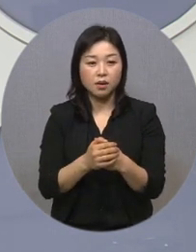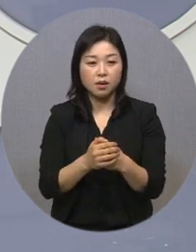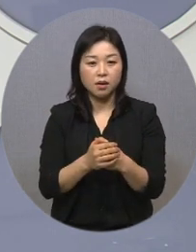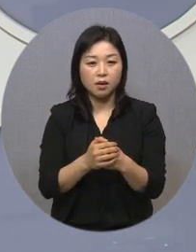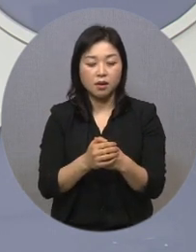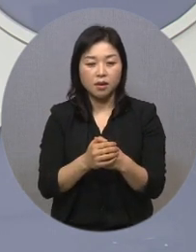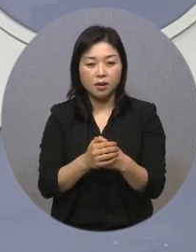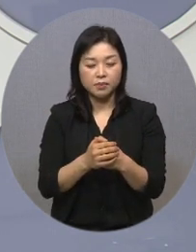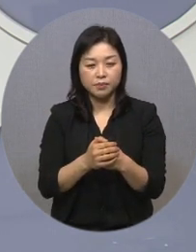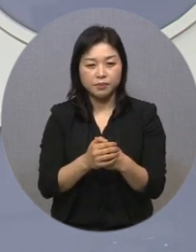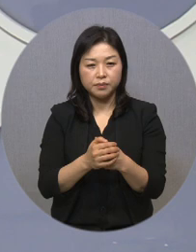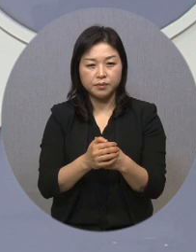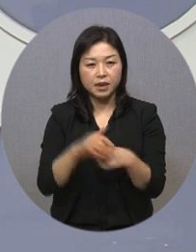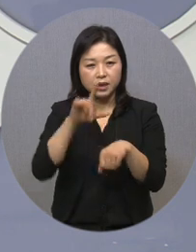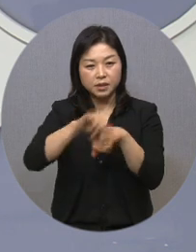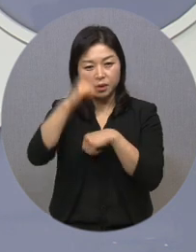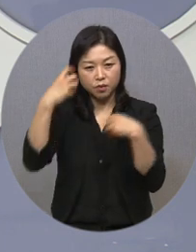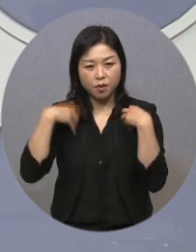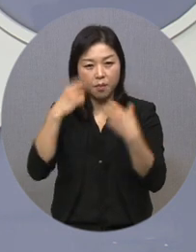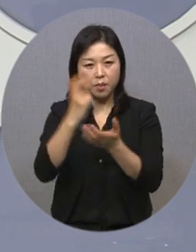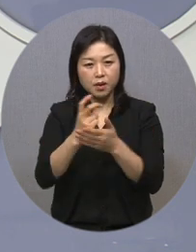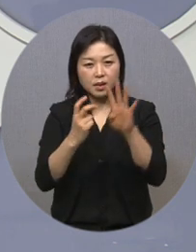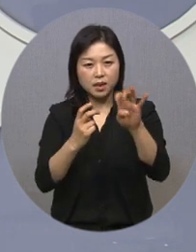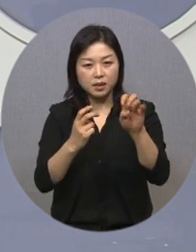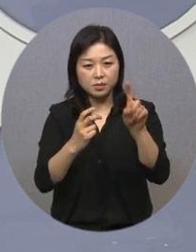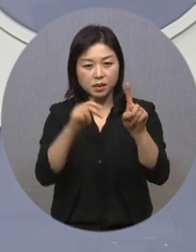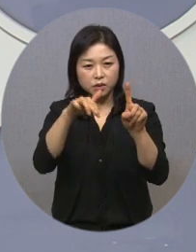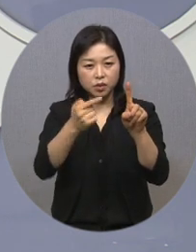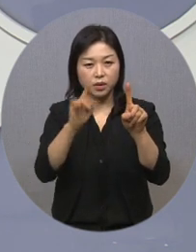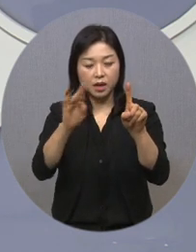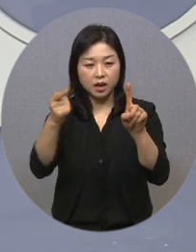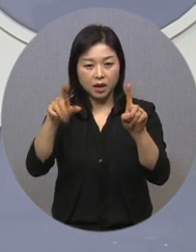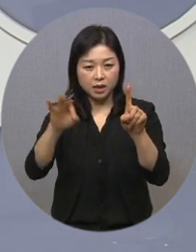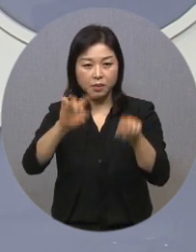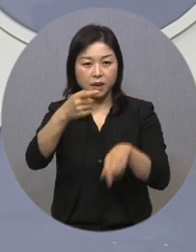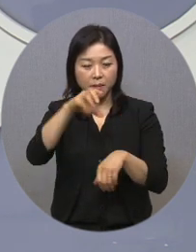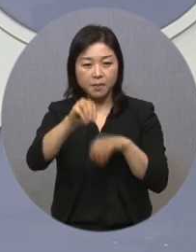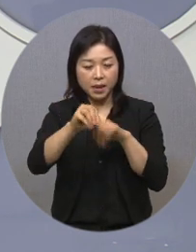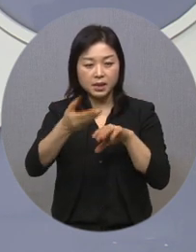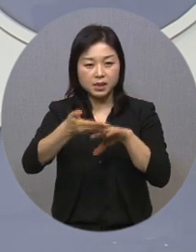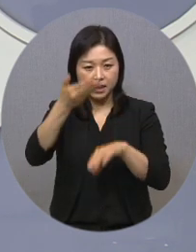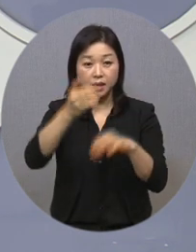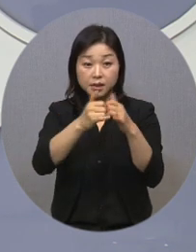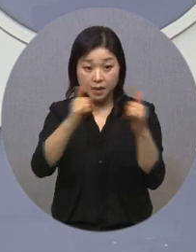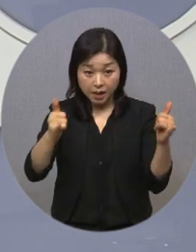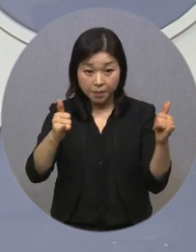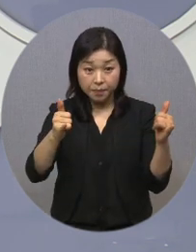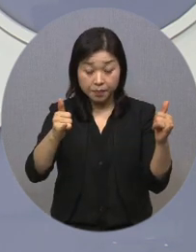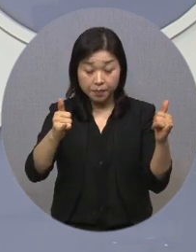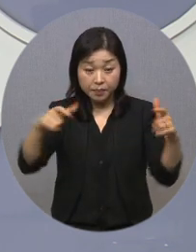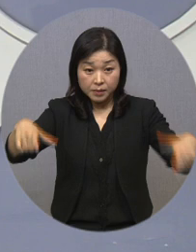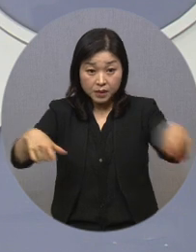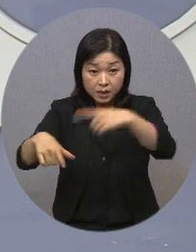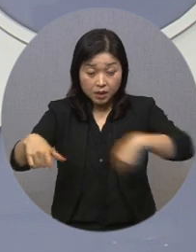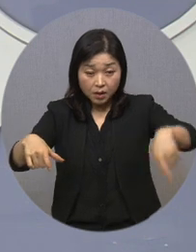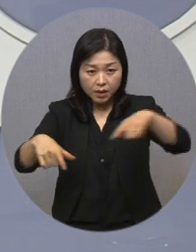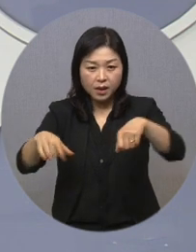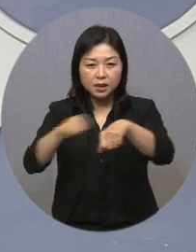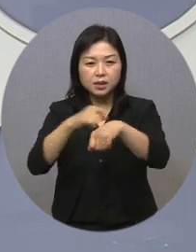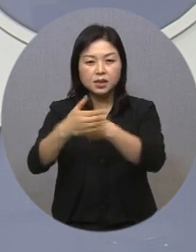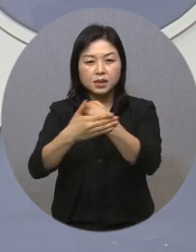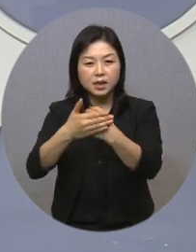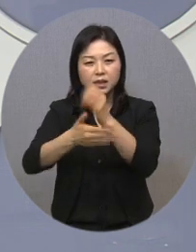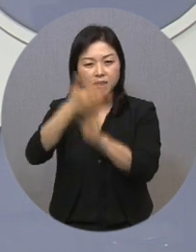상항에 지방자치단체의 100만 이상의 특례시의 권한 부분들을 확정해야 되는 업무들이 있습니다.